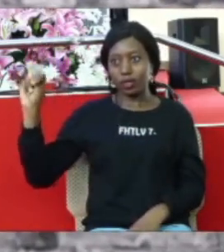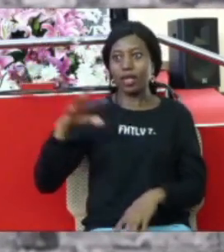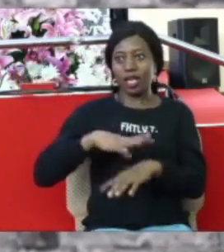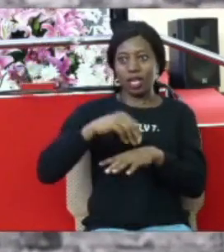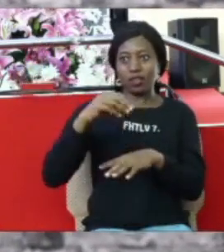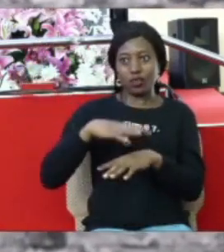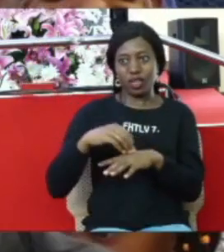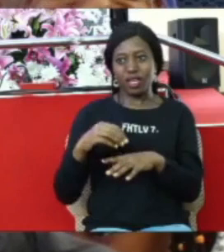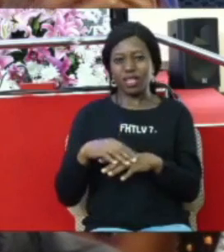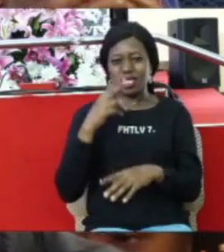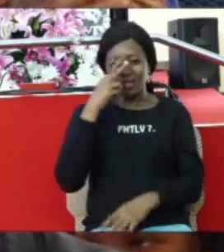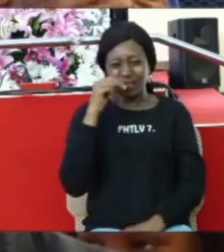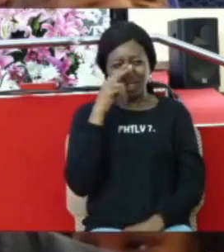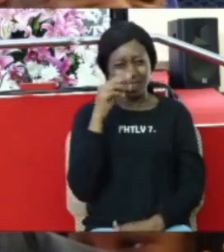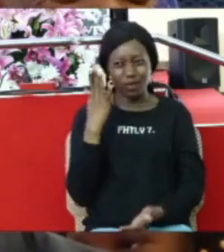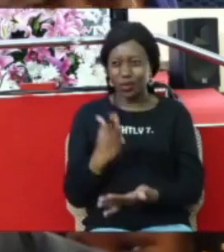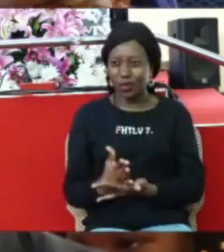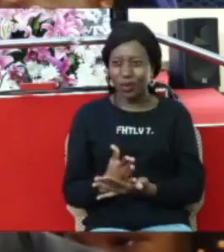cinema.